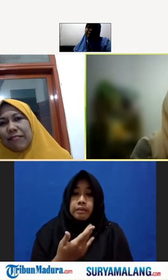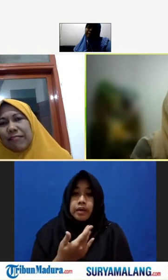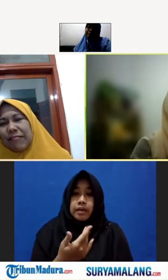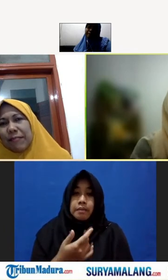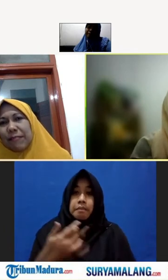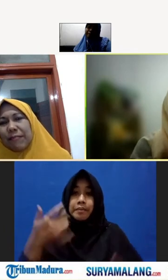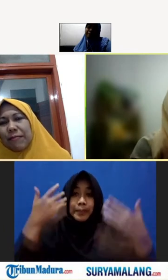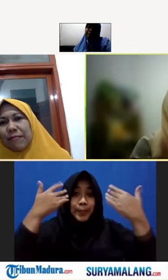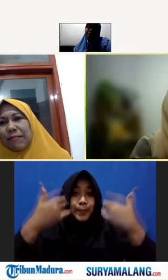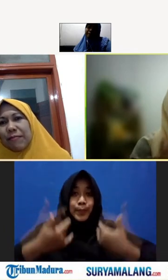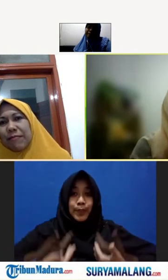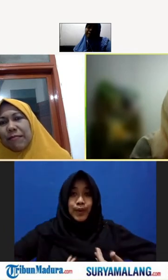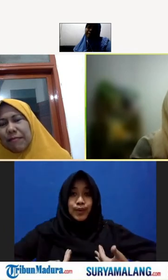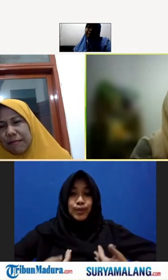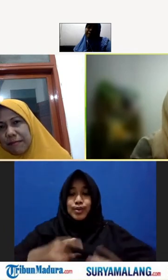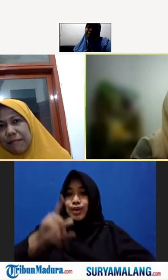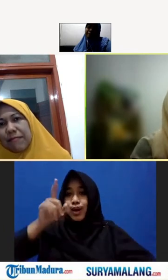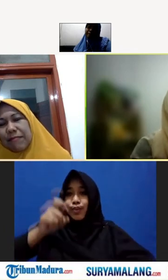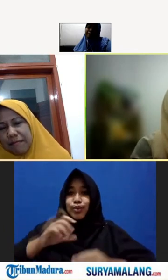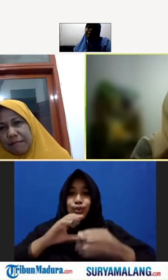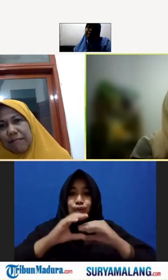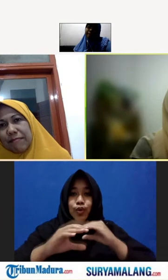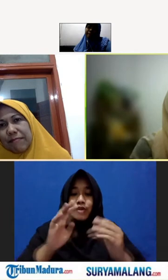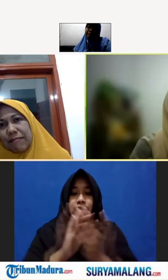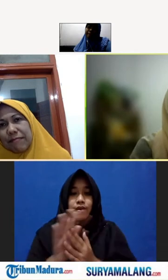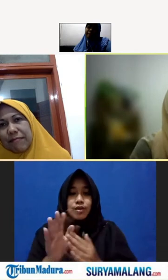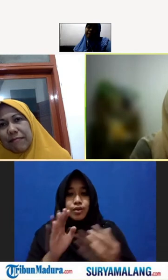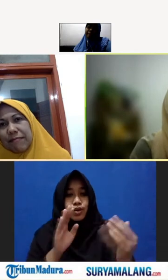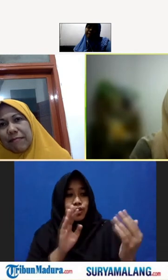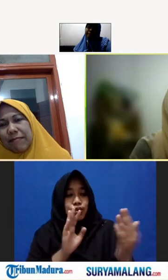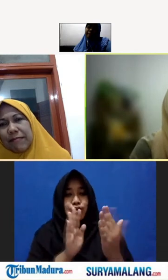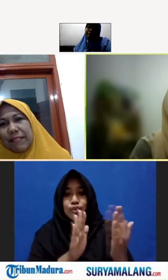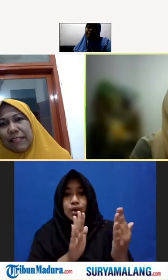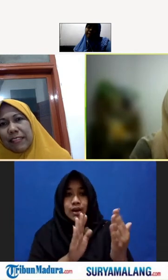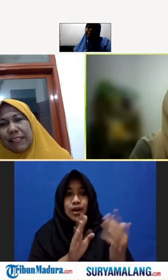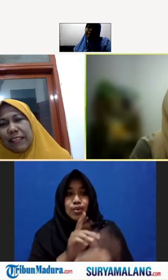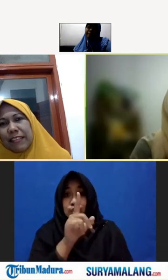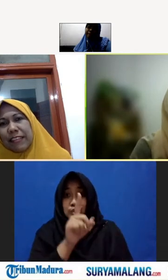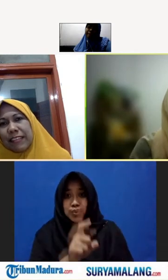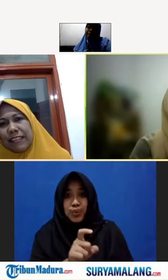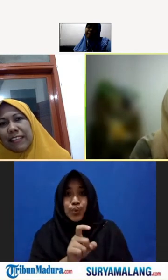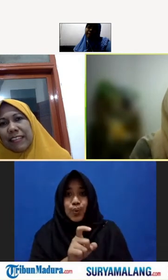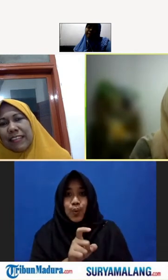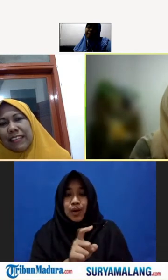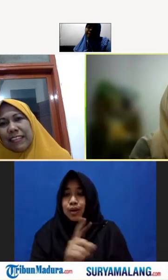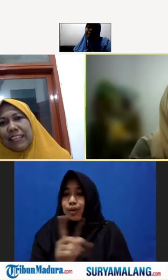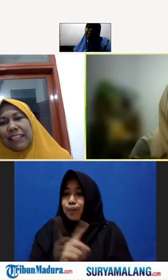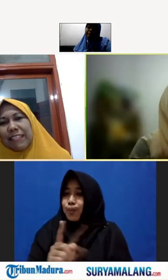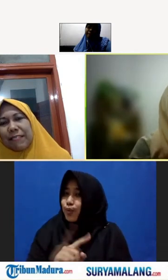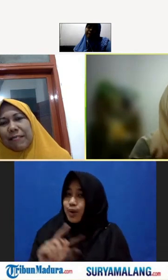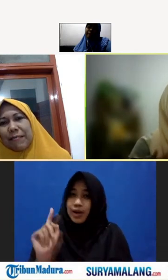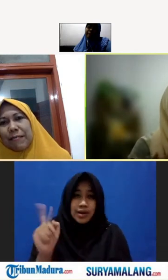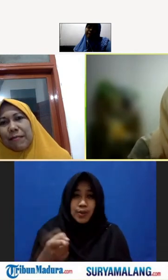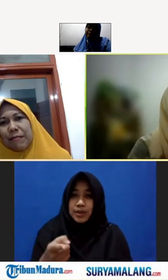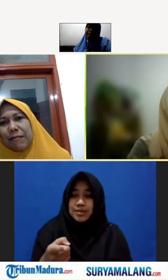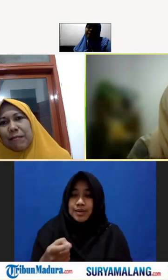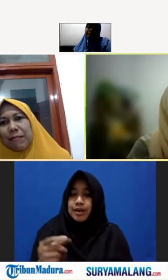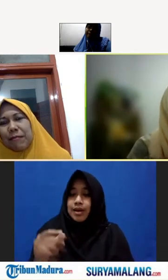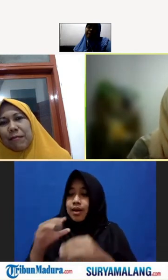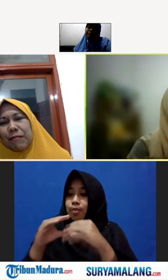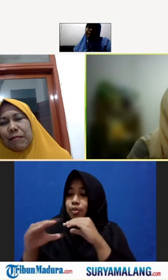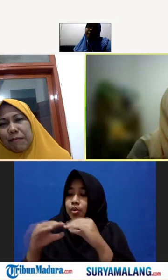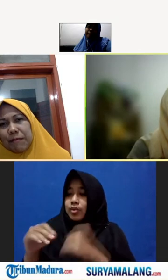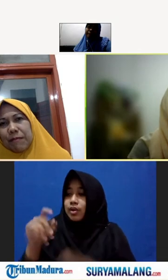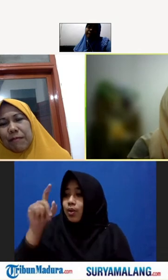itu kan butuh komunikasi dua arah. Itu kebutuhan loh, bukan kewajiban. Berkomunikasi itu